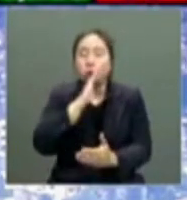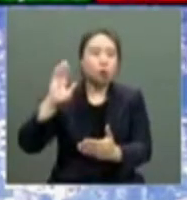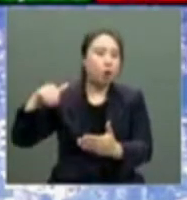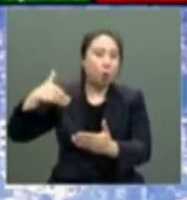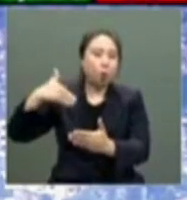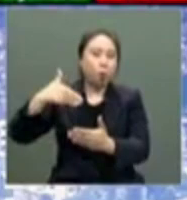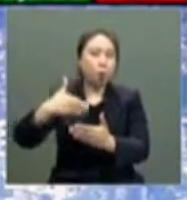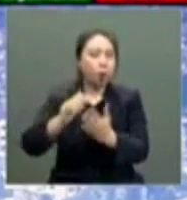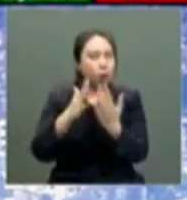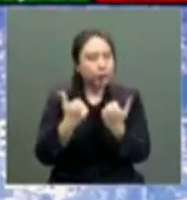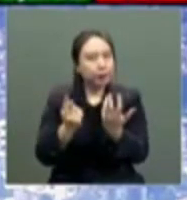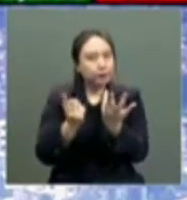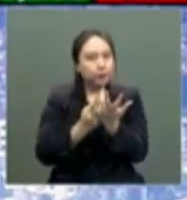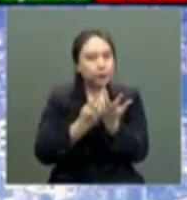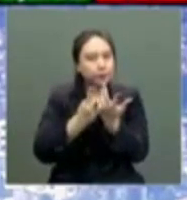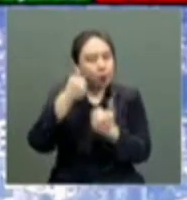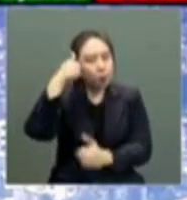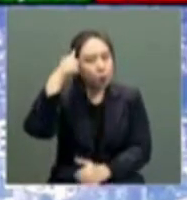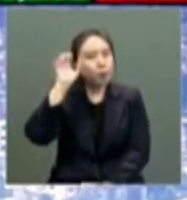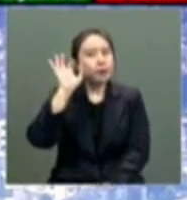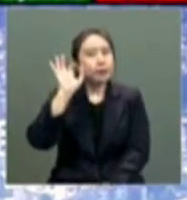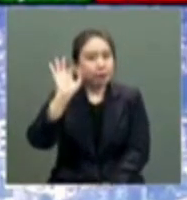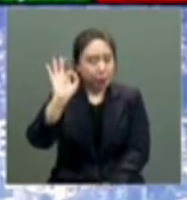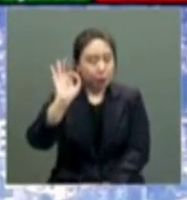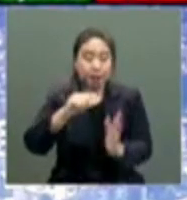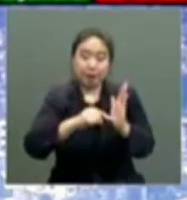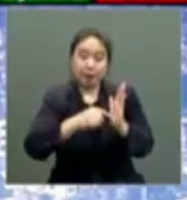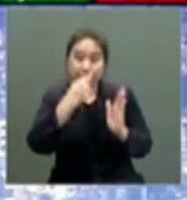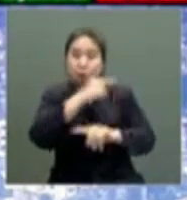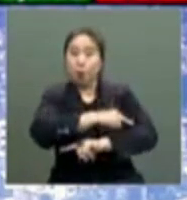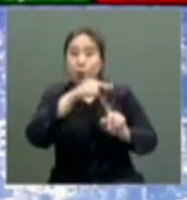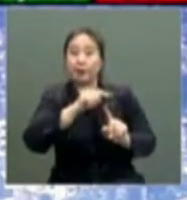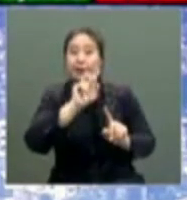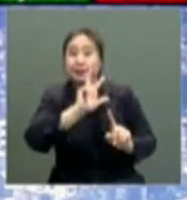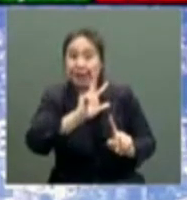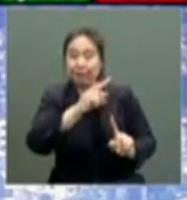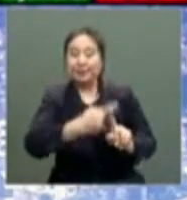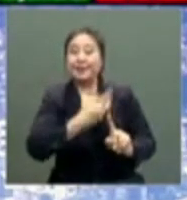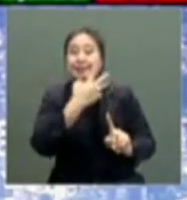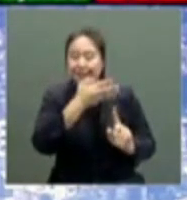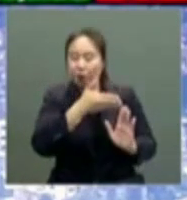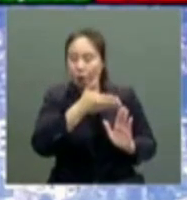ค่ะวันนี้ก็น่าจะเป็นวันที่ 9แล้วนะครับตั้งแต่วันที่ 3 3